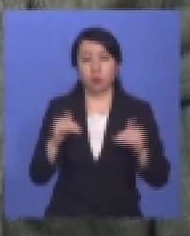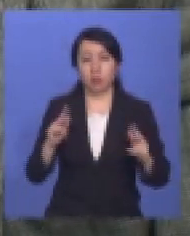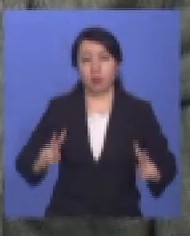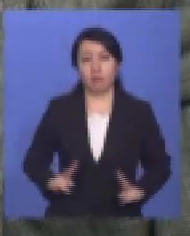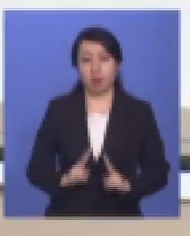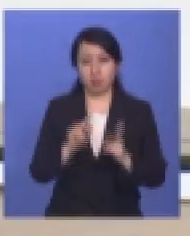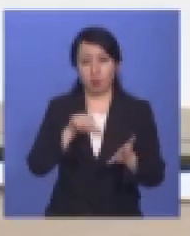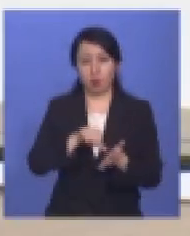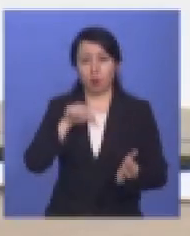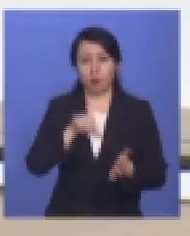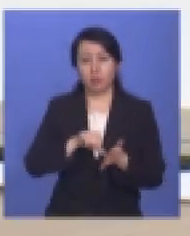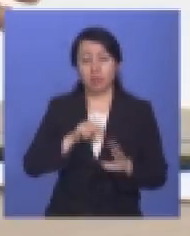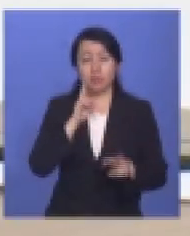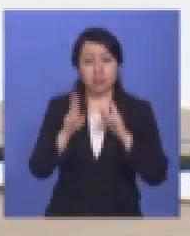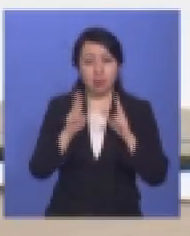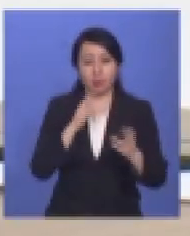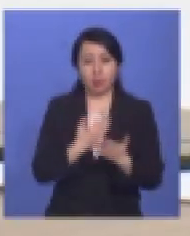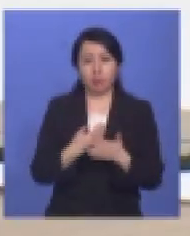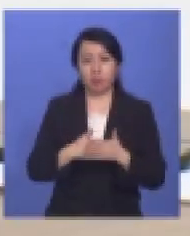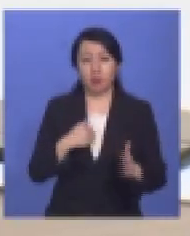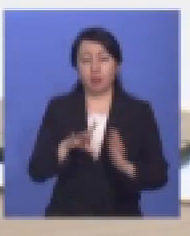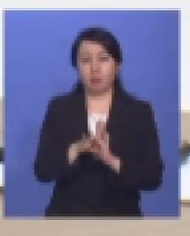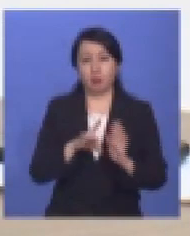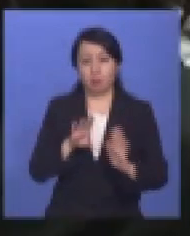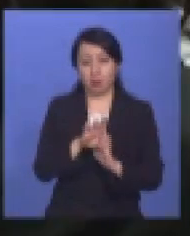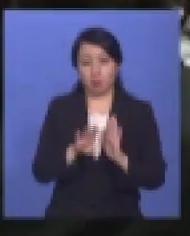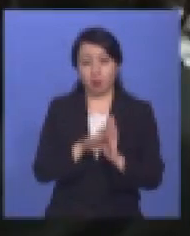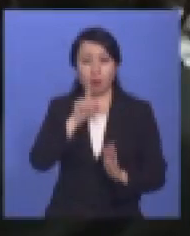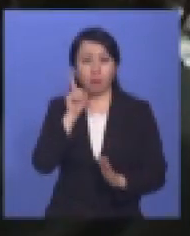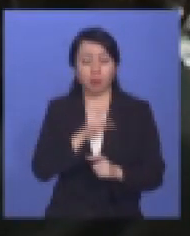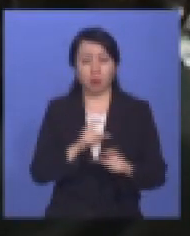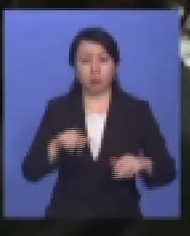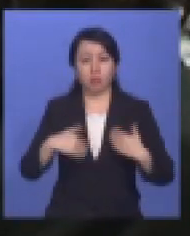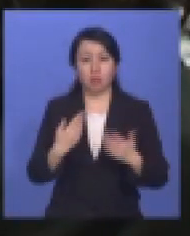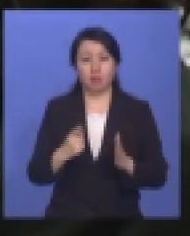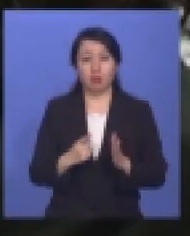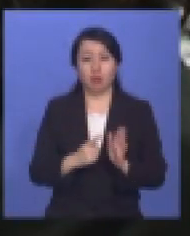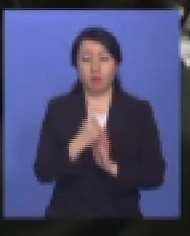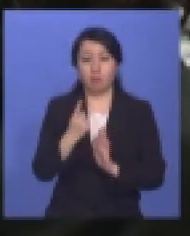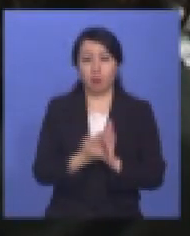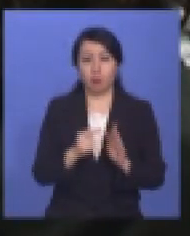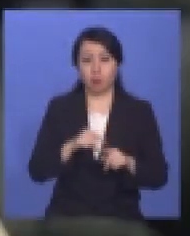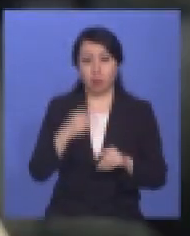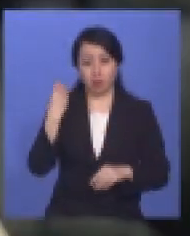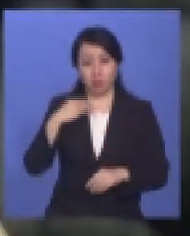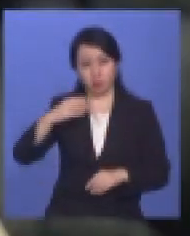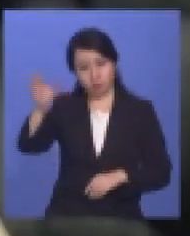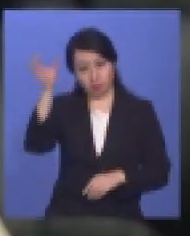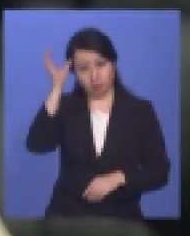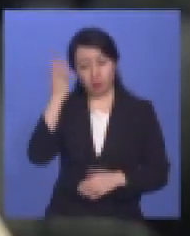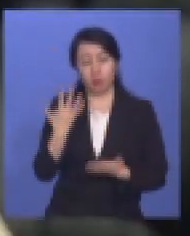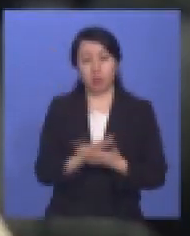Астане. Участникам собрания презентована предвыборная программа. Молодые люди задавали вопросы, касающиеся качества